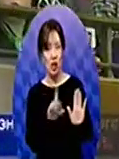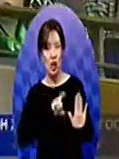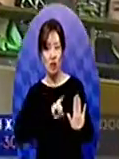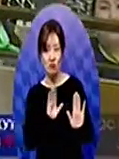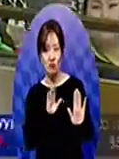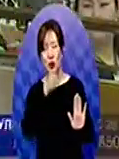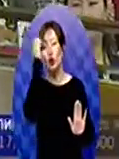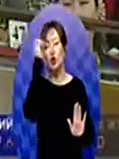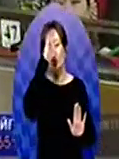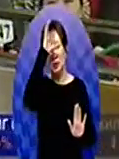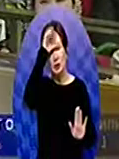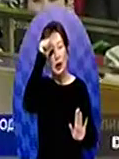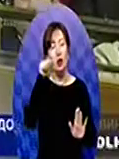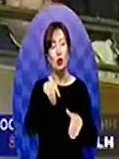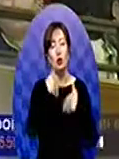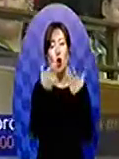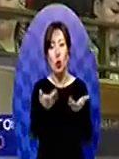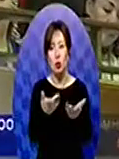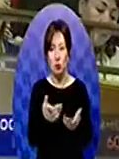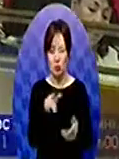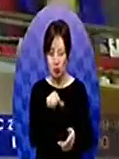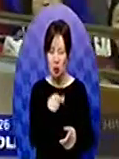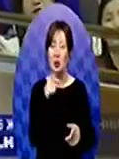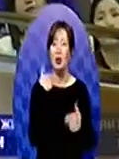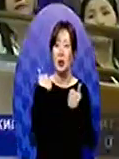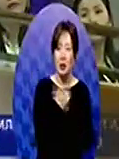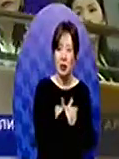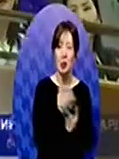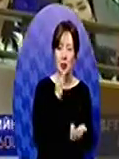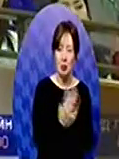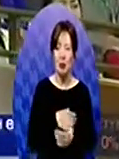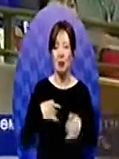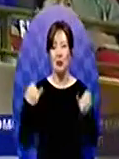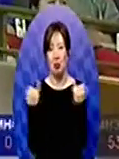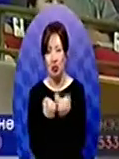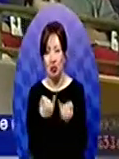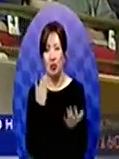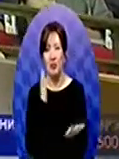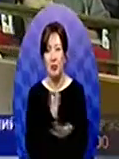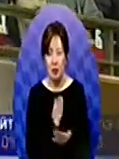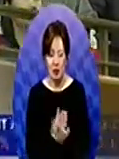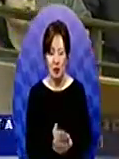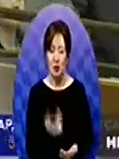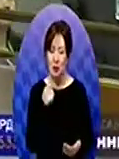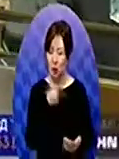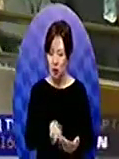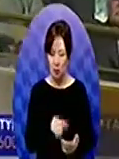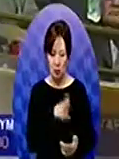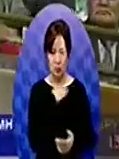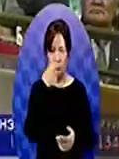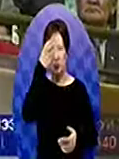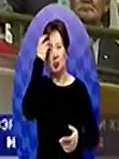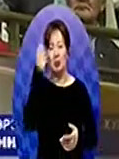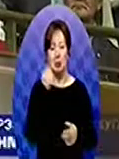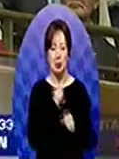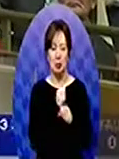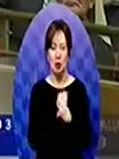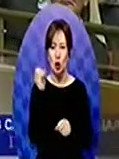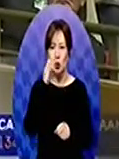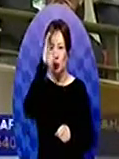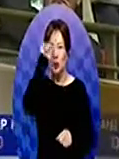өөрчлөлтөнд эерэг болон сөрөг тал байна. Гүйцэтгэх засаглалын бие даасан байдал нэмэгдэж, ерөнхий сайдын хариуцлага